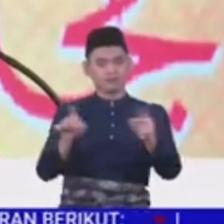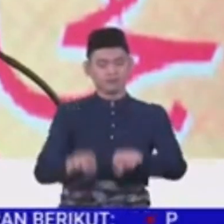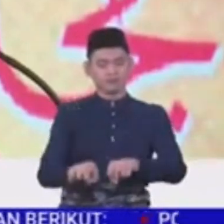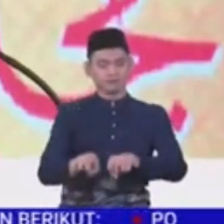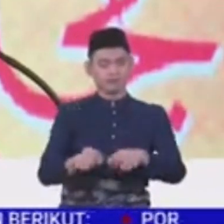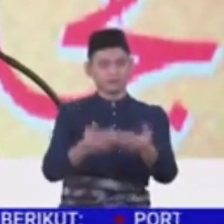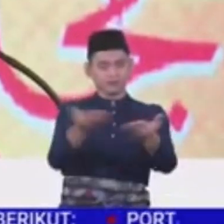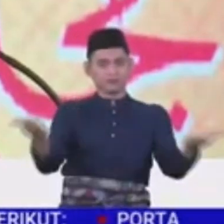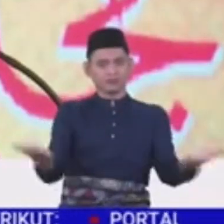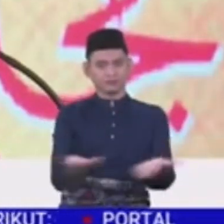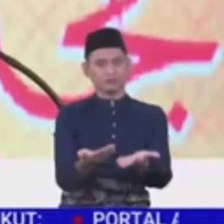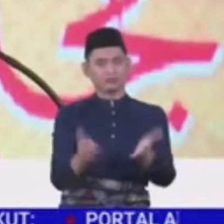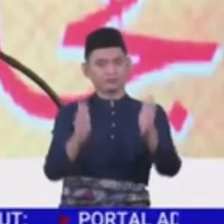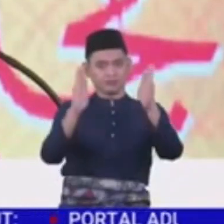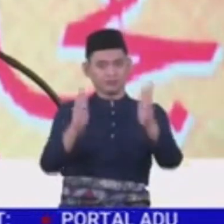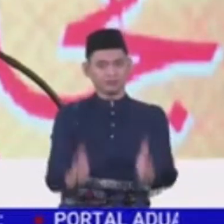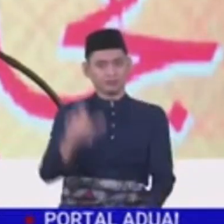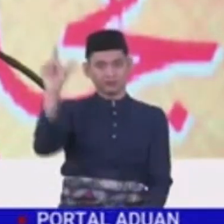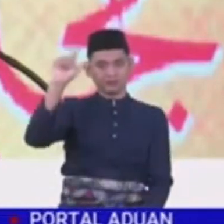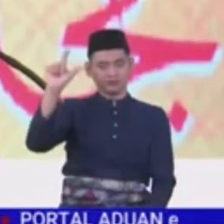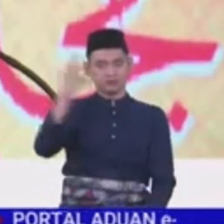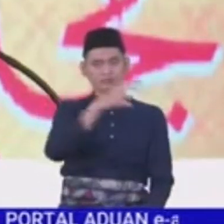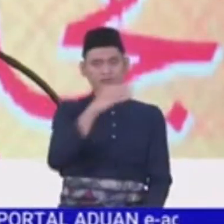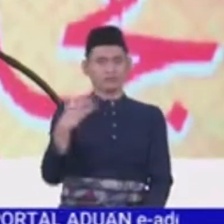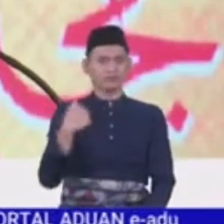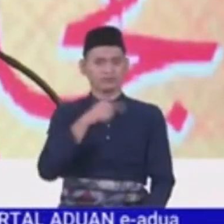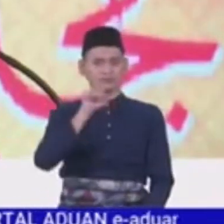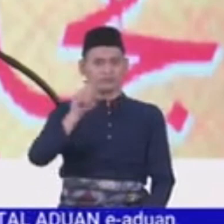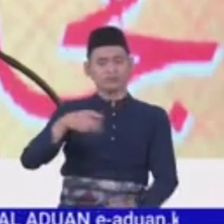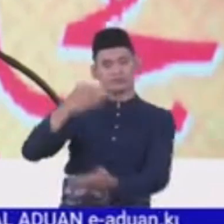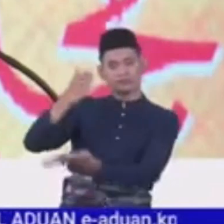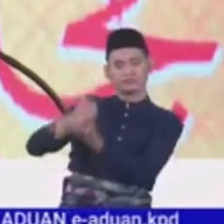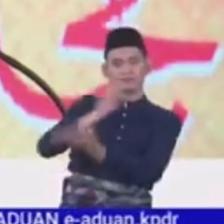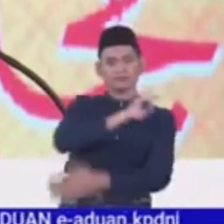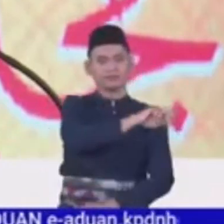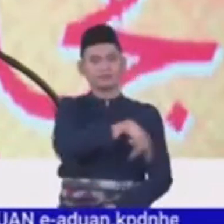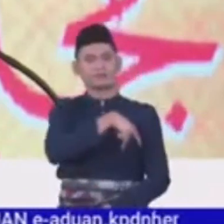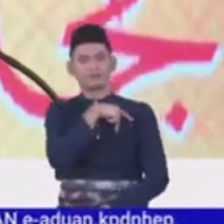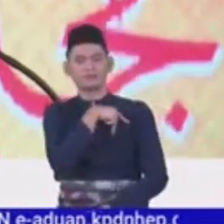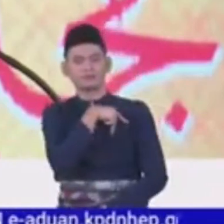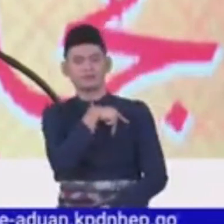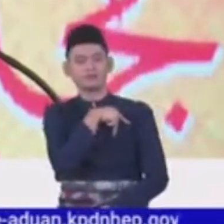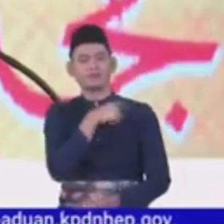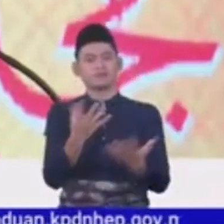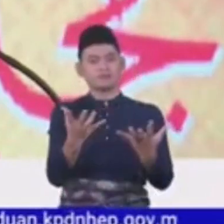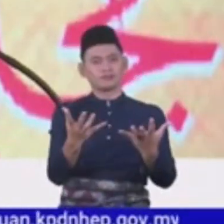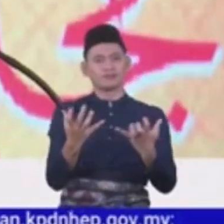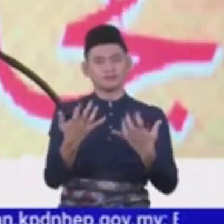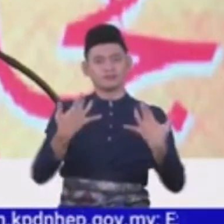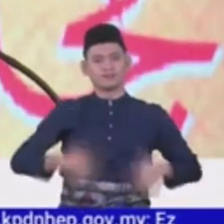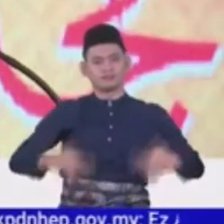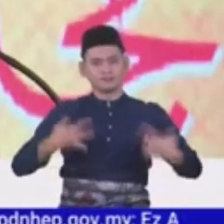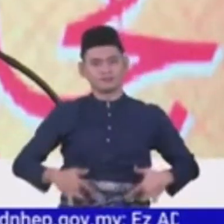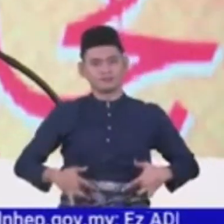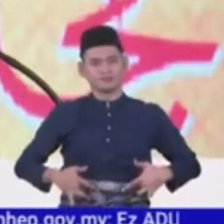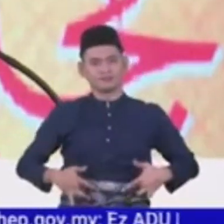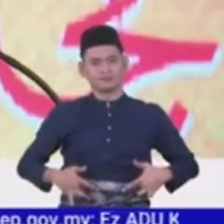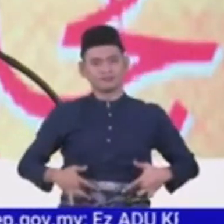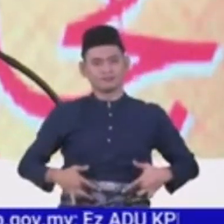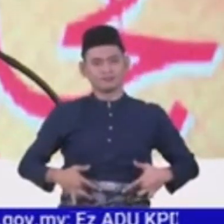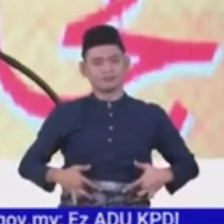umah Hai dan menghentikan sikap Hai masih mahu menafikan